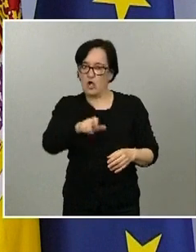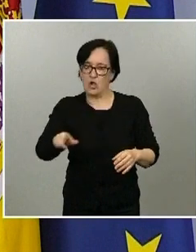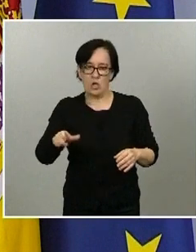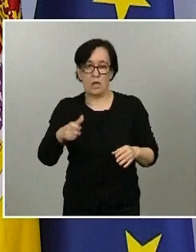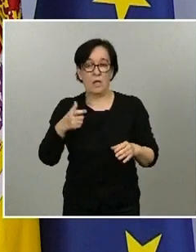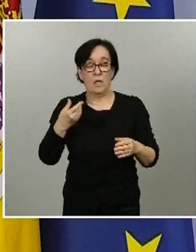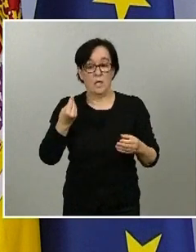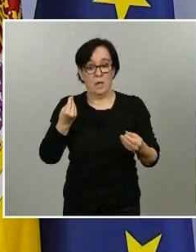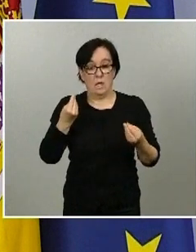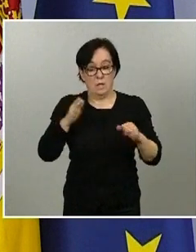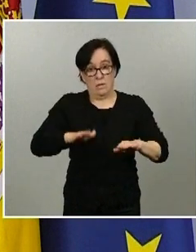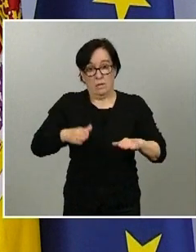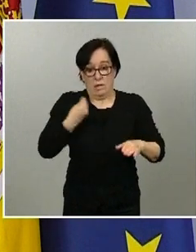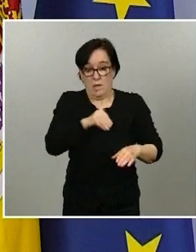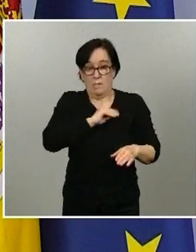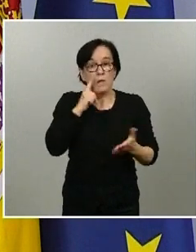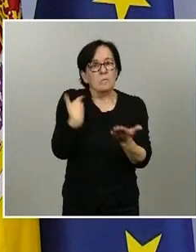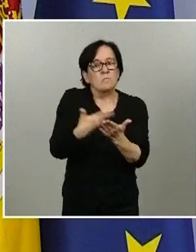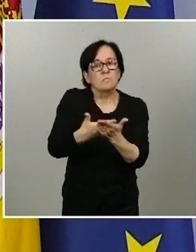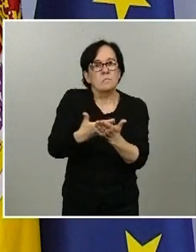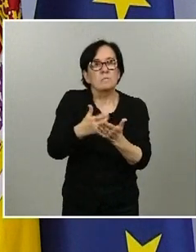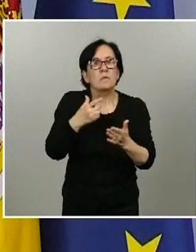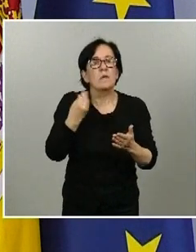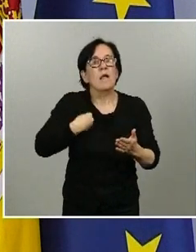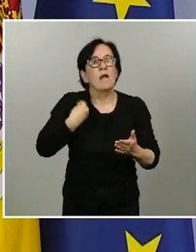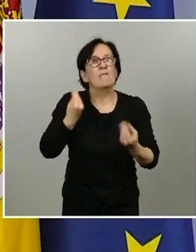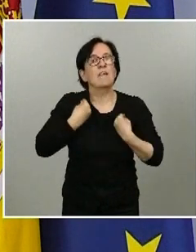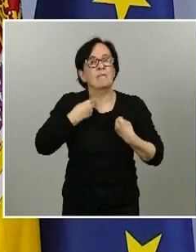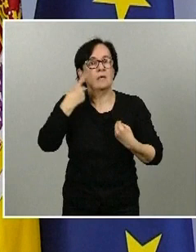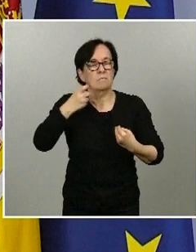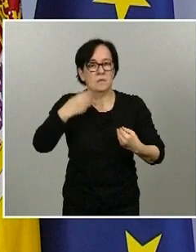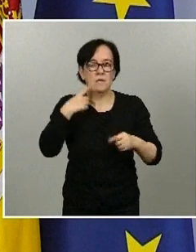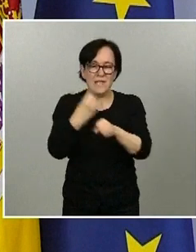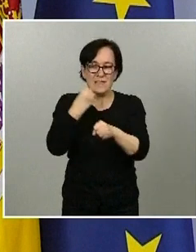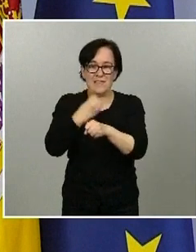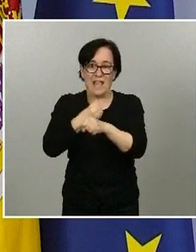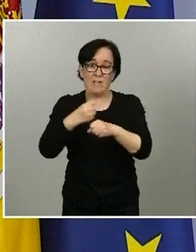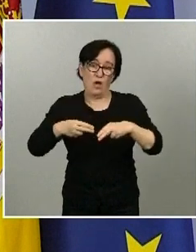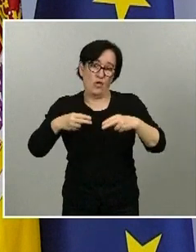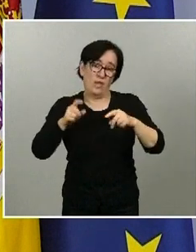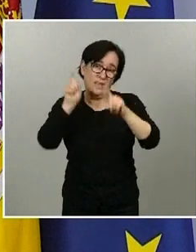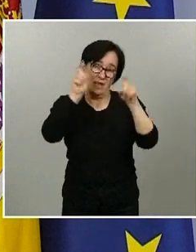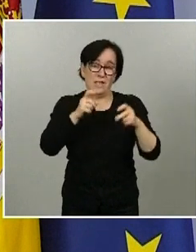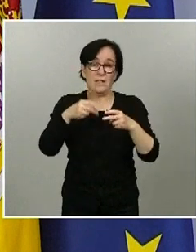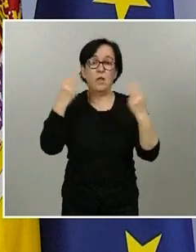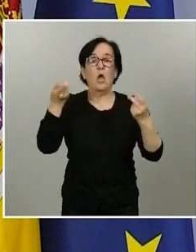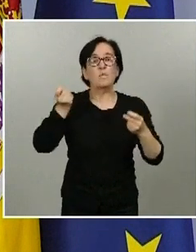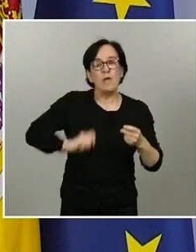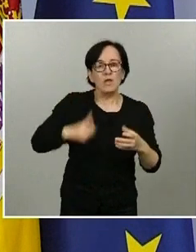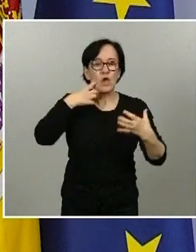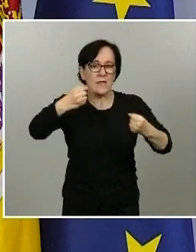dimostreranno una causa di forza maggiore o che debbano recarsi in spagna esclusivamente per motivi lavorativi possono entrare per via aerea